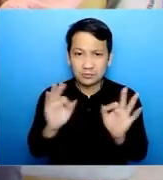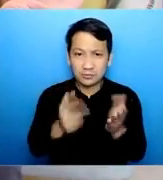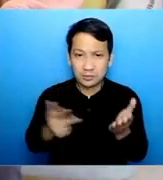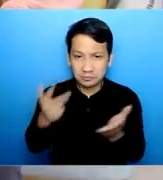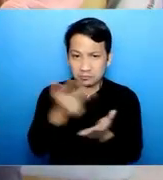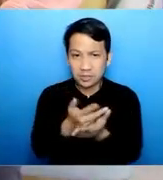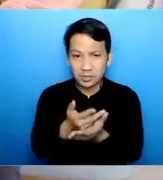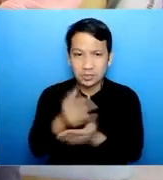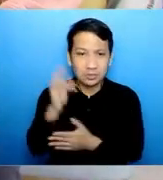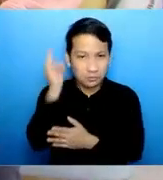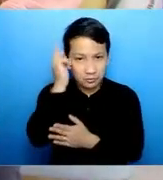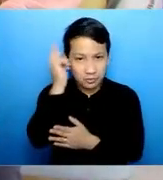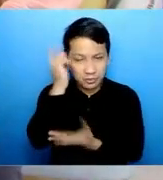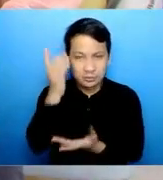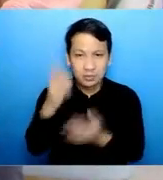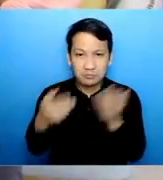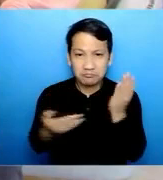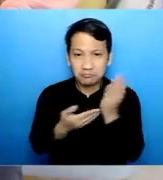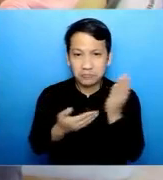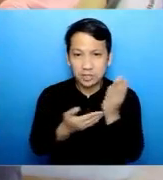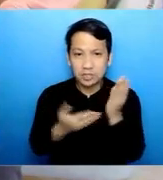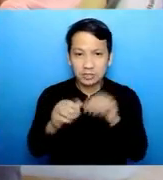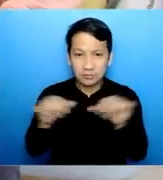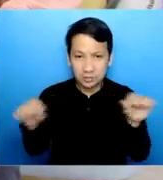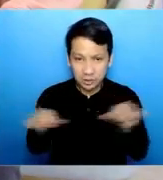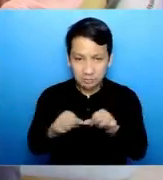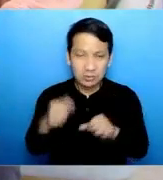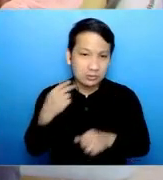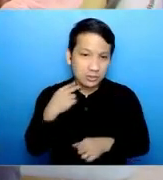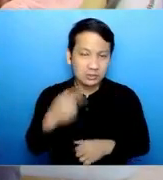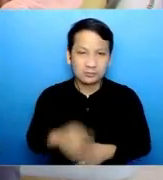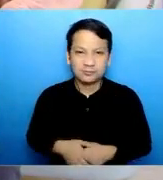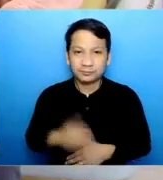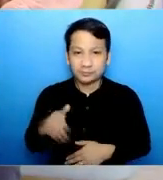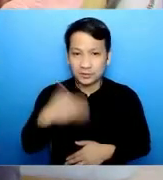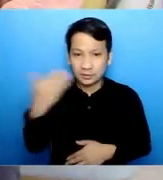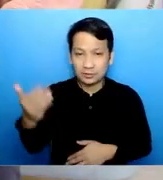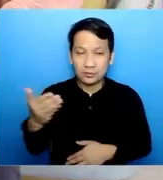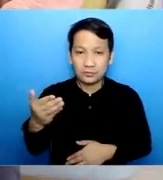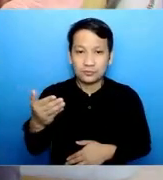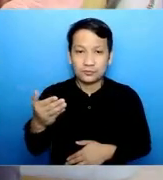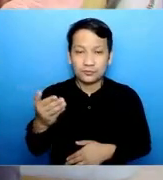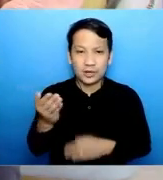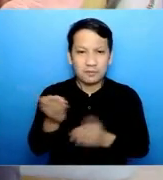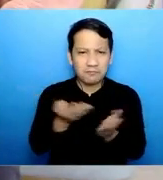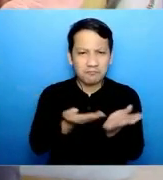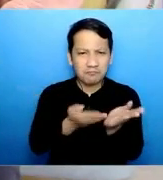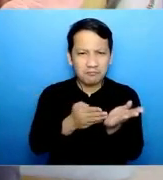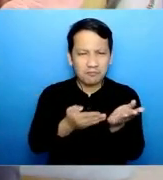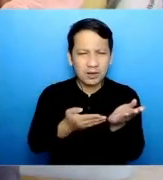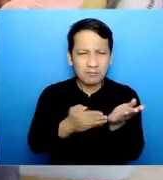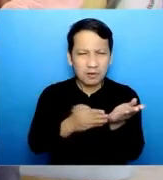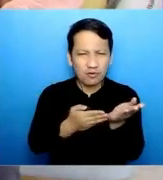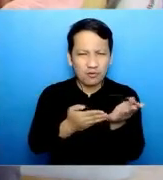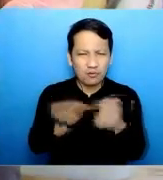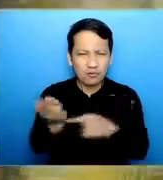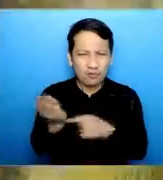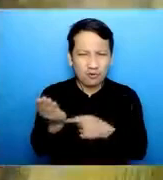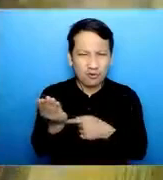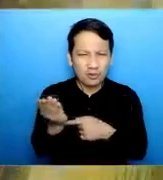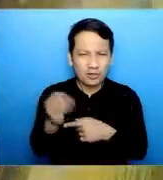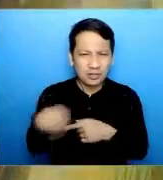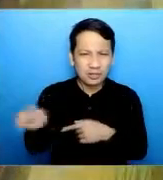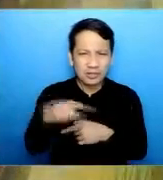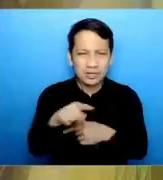wifi at charging stations para sa mga stranded. Mula sa Bacoor, Cavite, nasa frontline ng balitang yan, si Justine Punsalang.